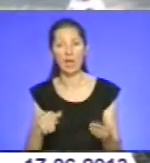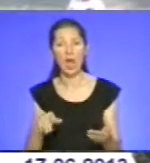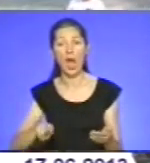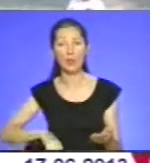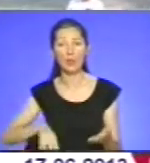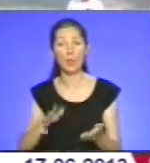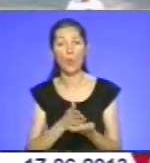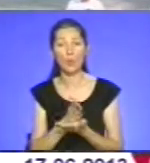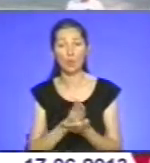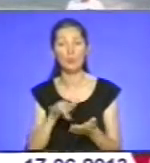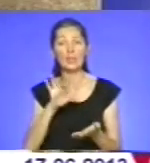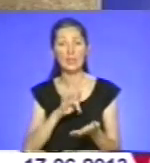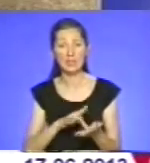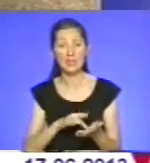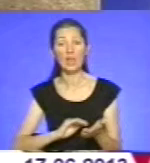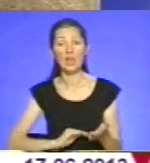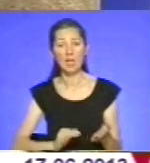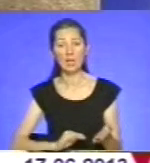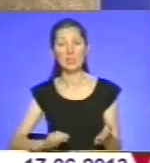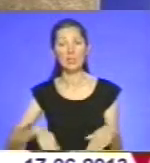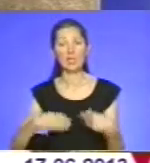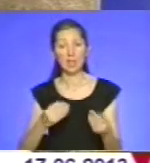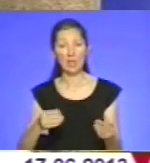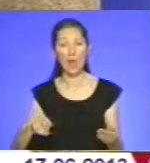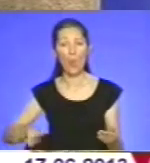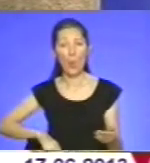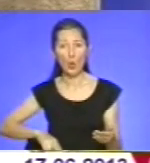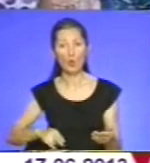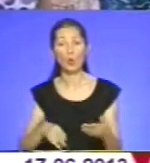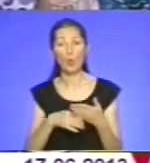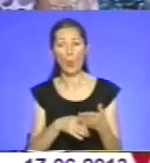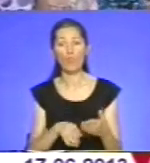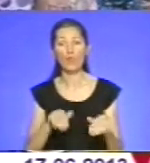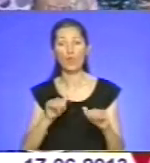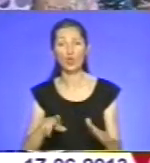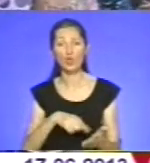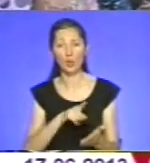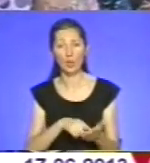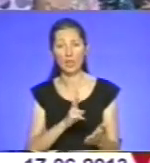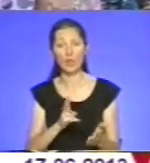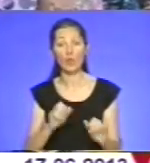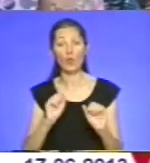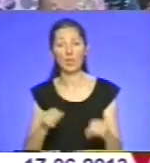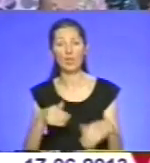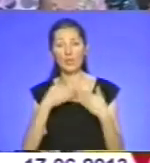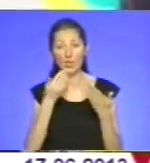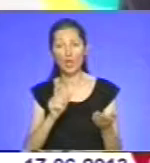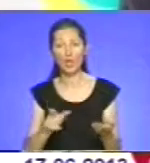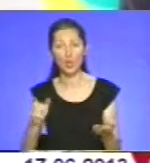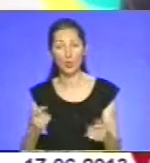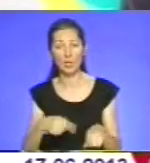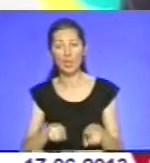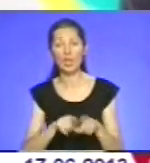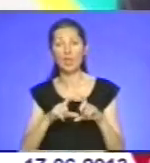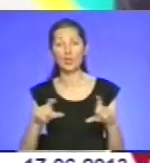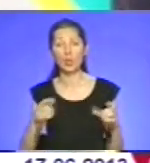Центри з надання адміністративних послуг сприятимуть вирішенню питань, з якими до влади звертаються громадяни. Такі установи вже ефективно працюють у